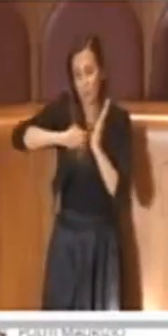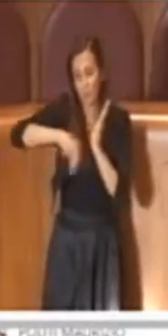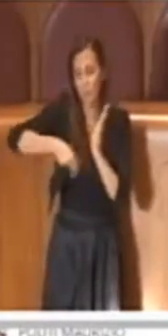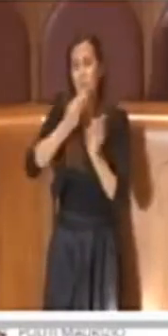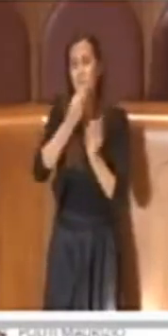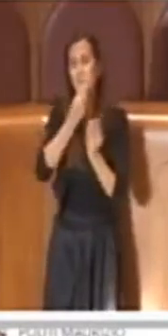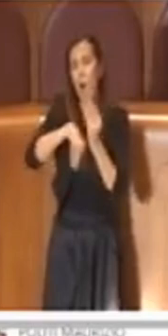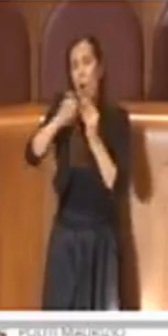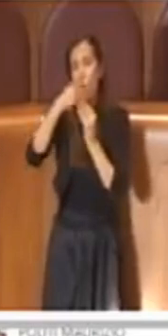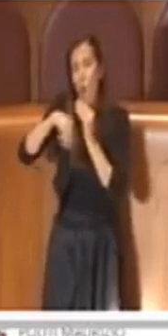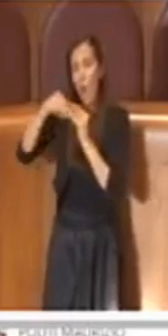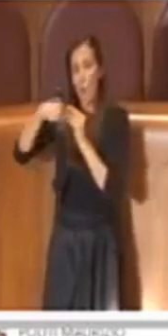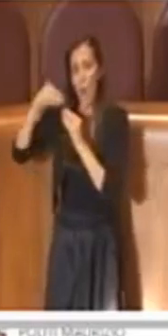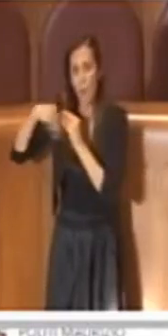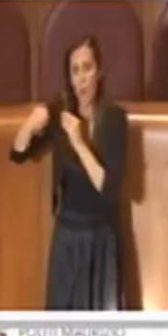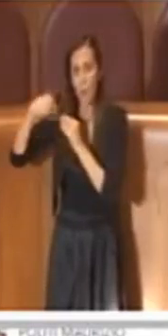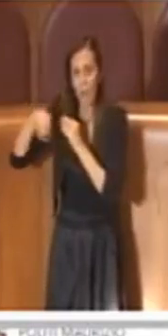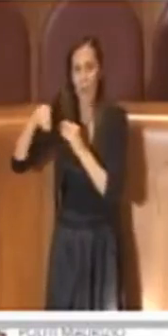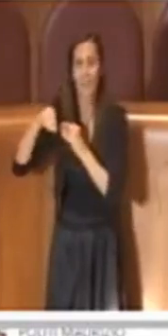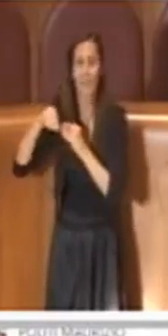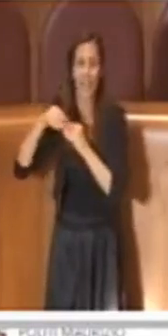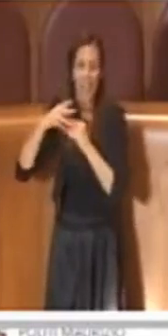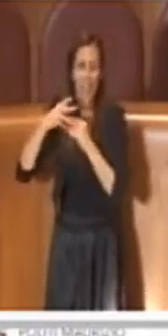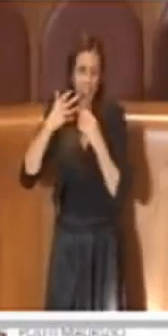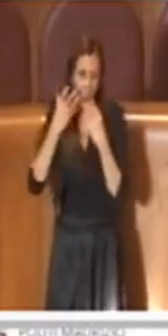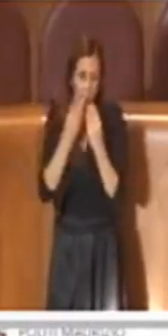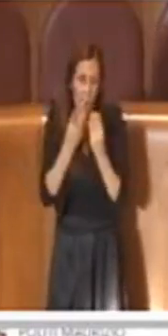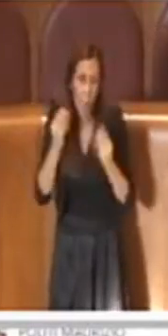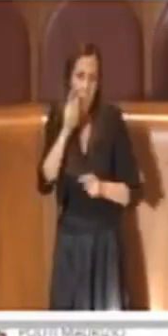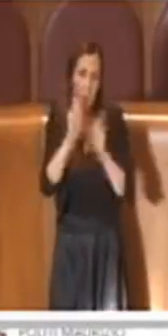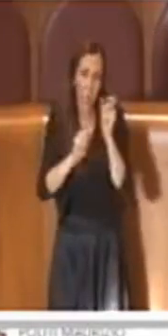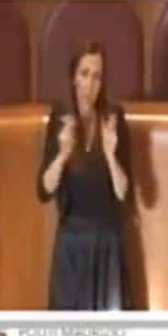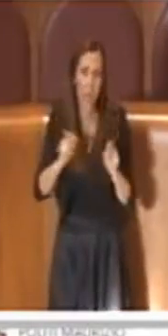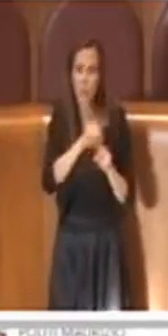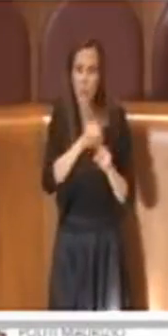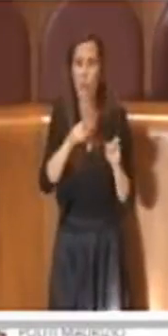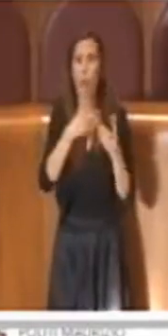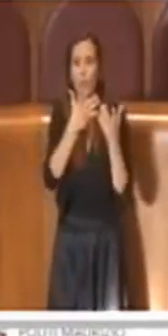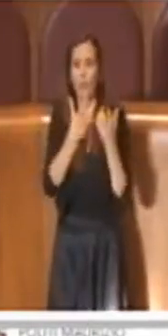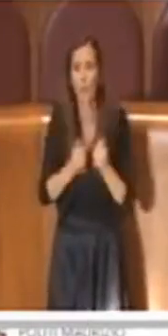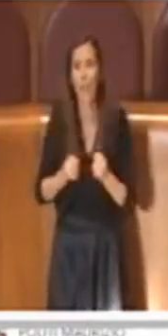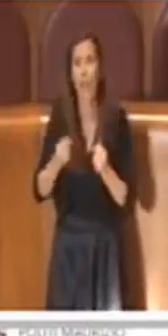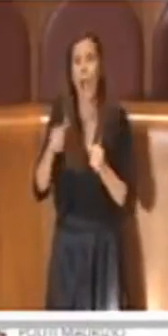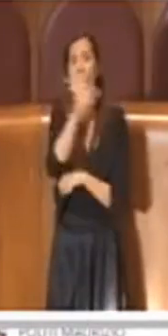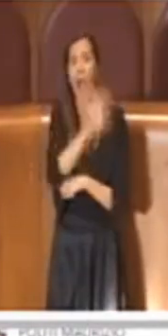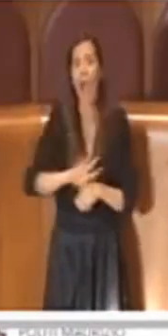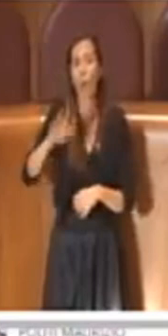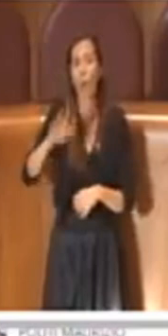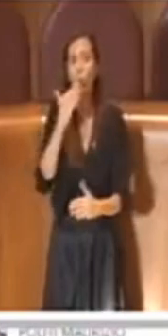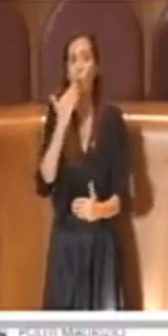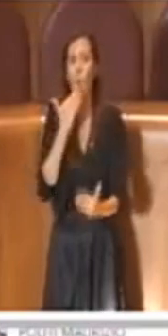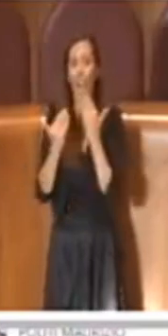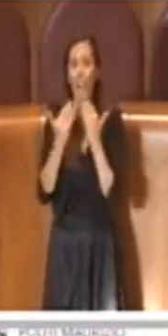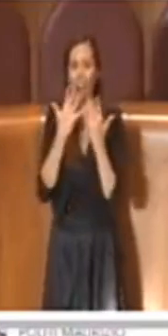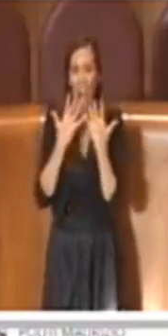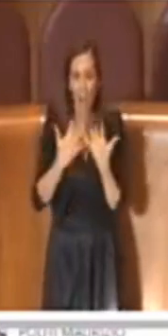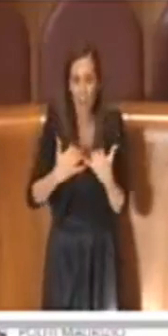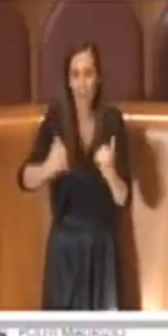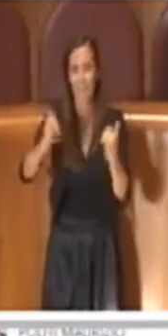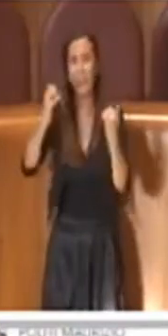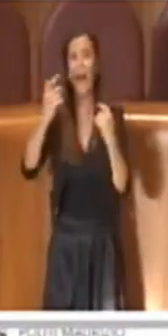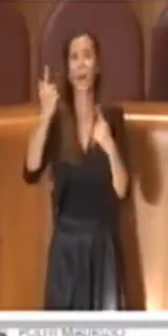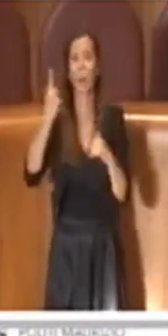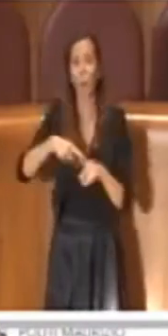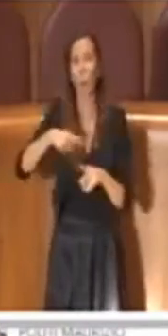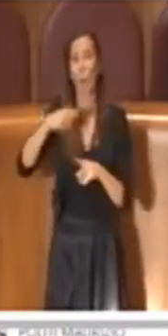moltissime personalità. Comuni italiani e non solo, europarlamentari, parlamentari e esponenti del mondo